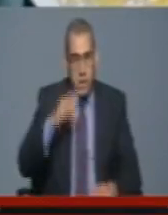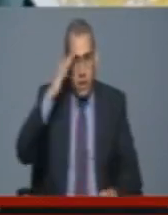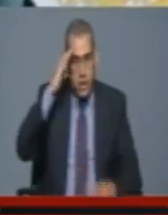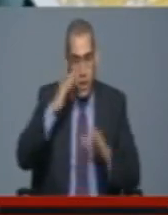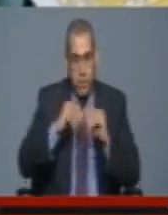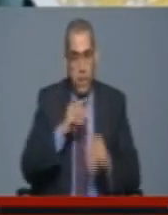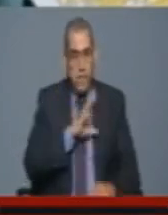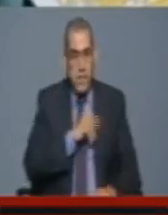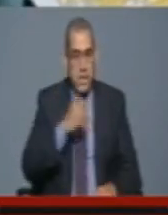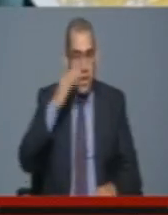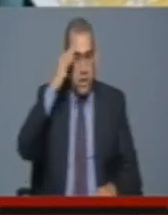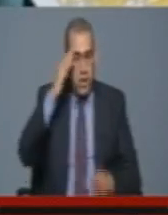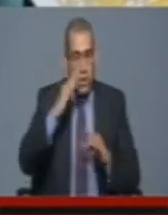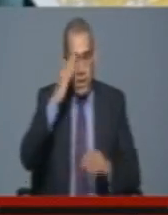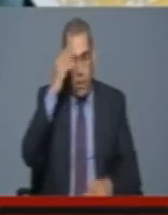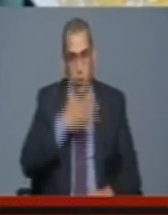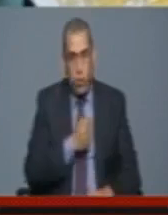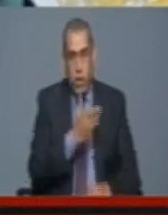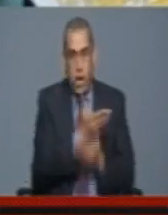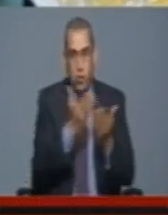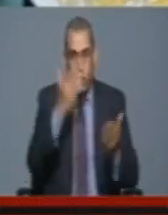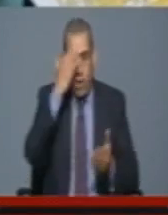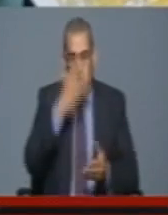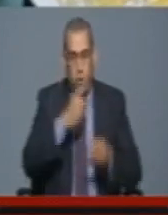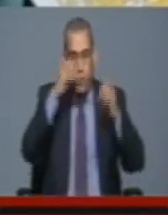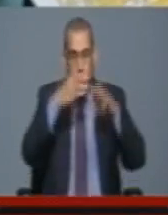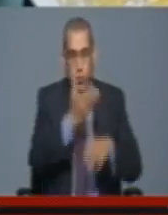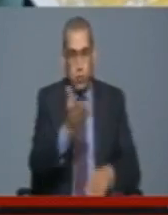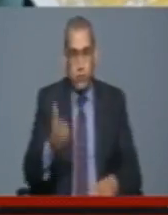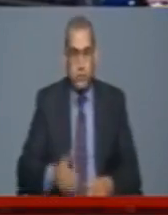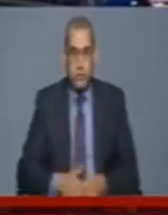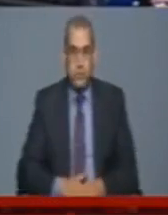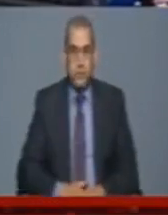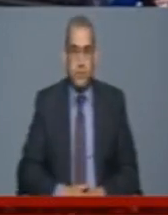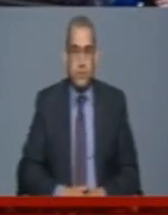فلسطين، والسلام عليكم ورحمة الله وبركاته.